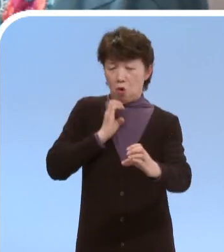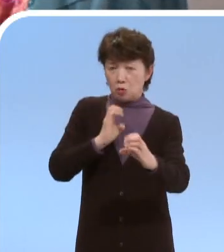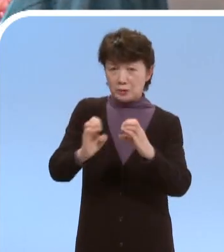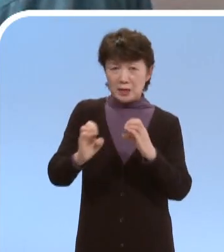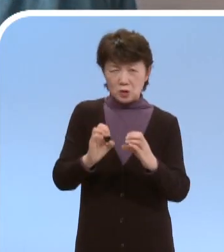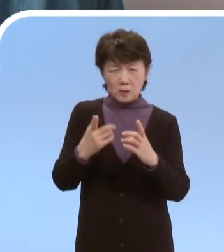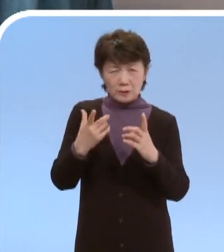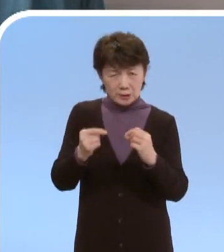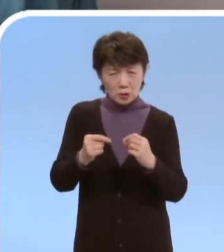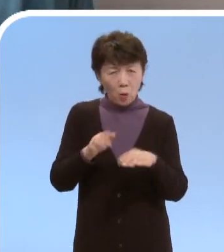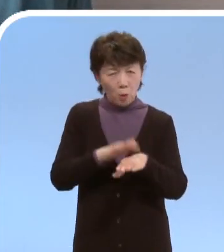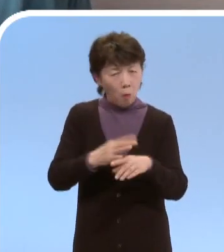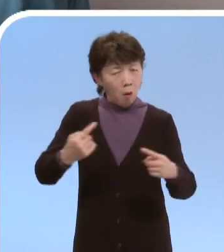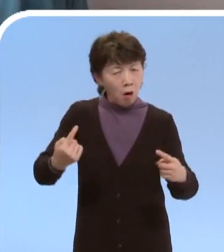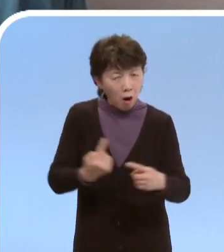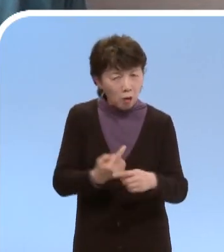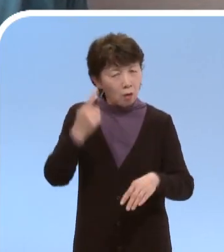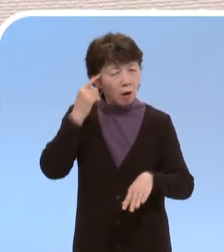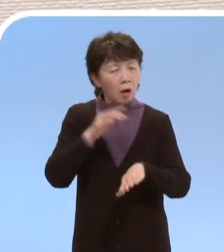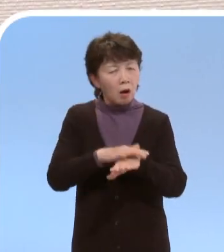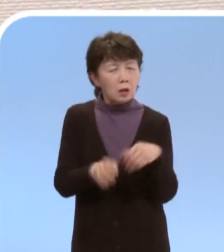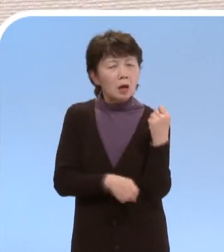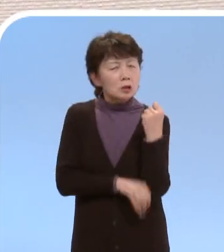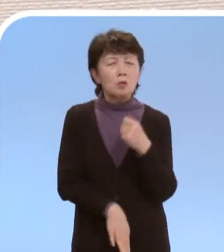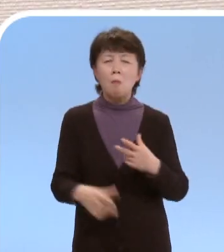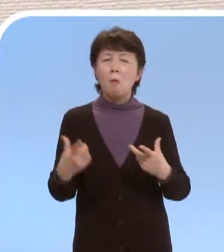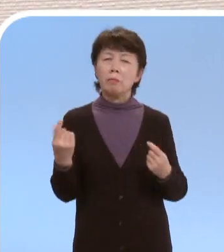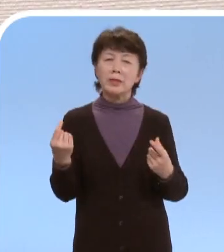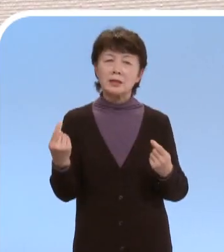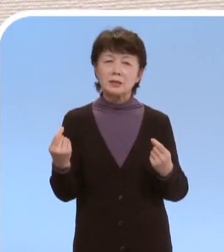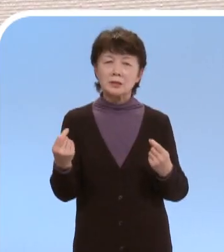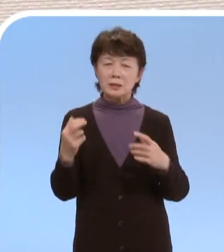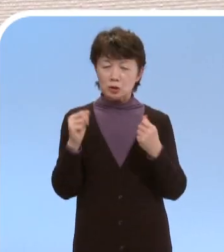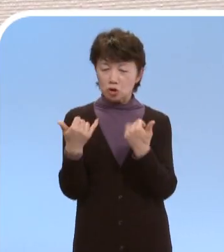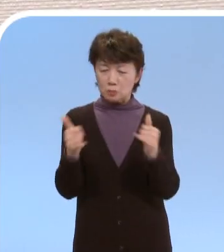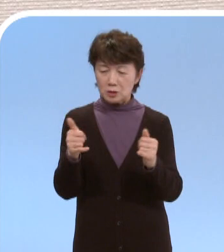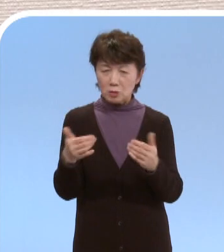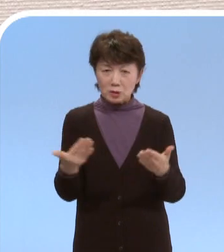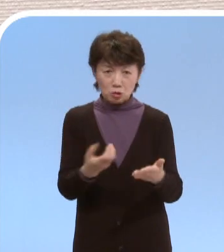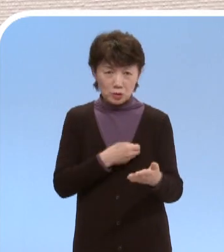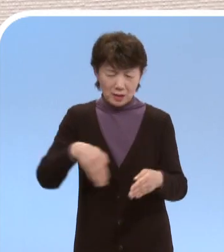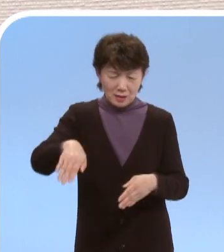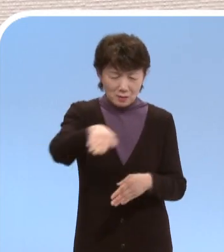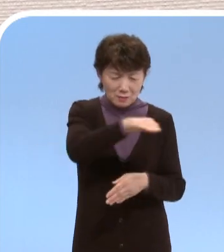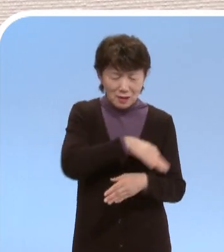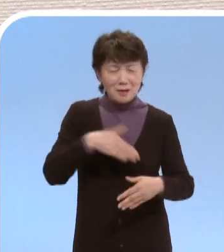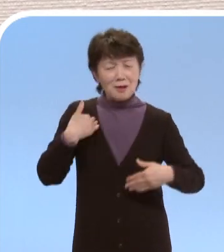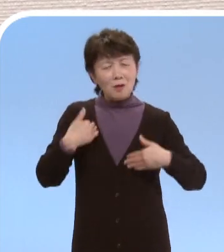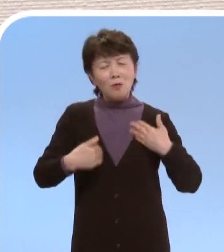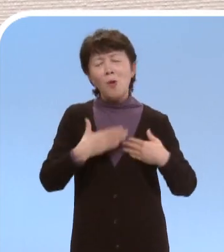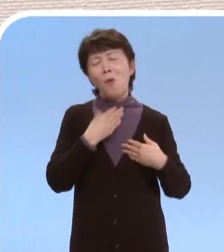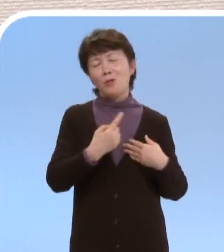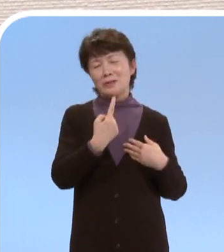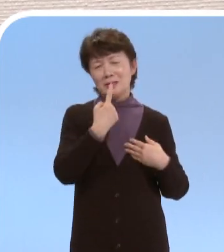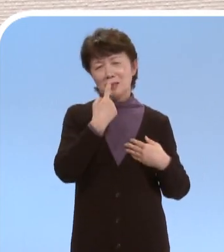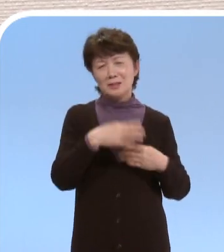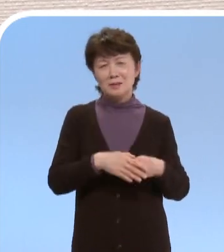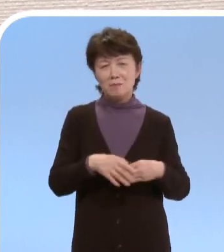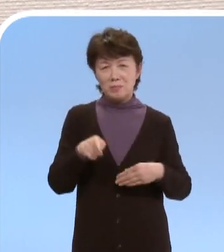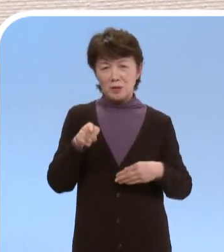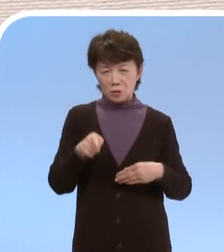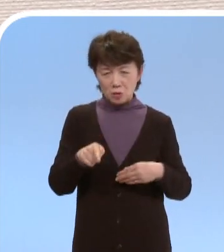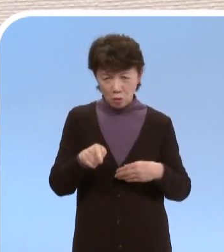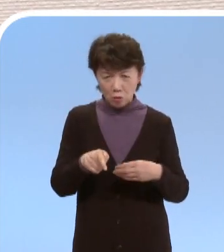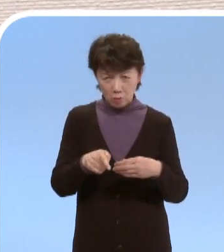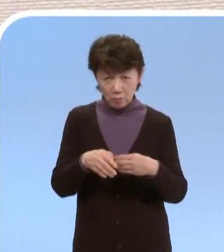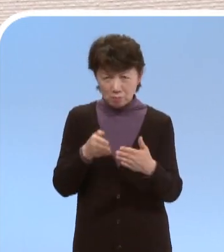ションを改革する、 なるほど、 住民の方と職員の方に喜んでいただくっていうのはもう第一で、まずそれが実現しない